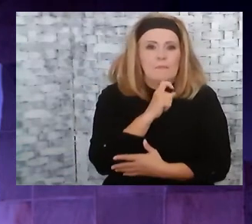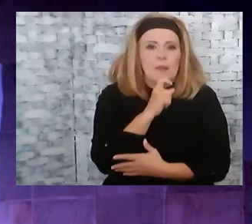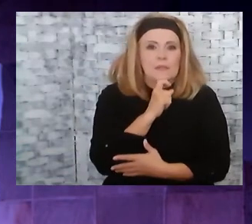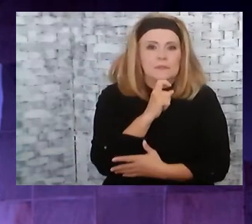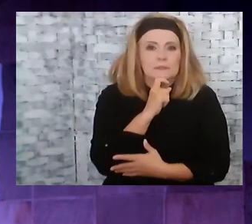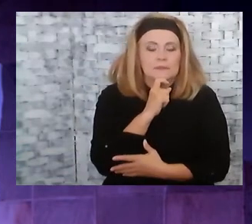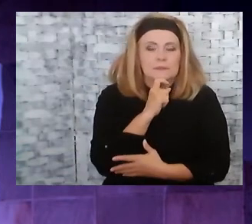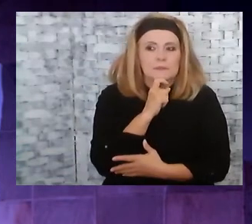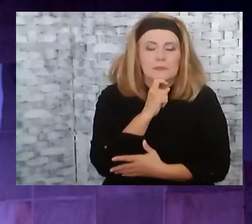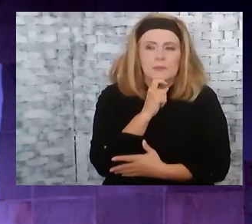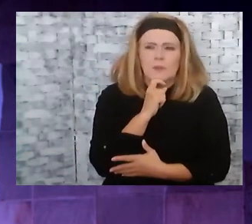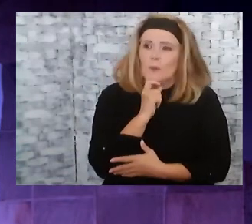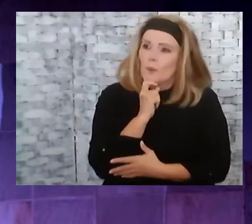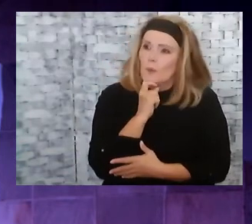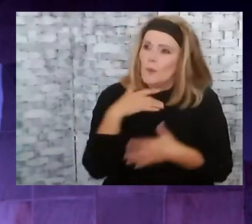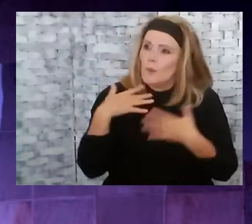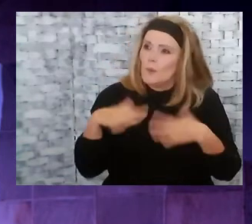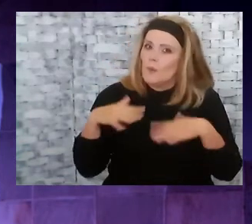5000